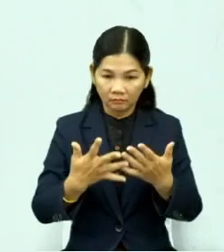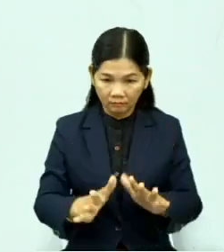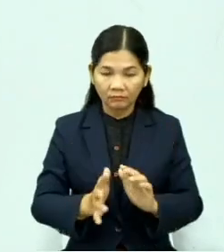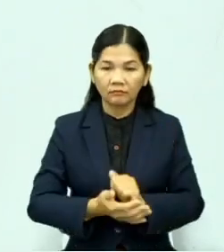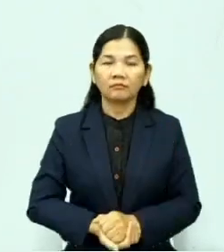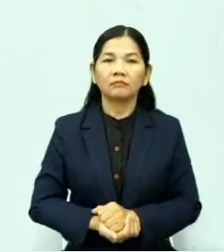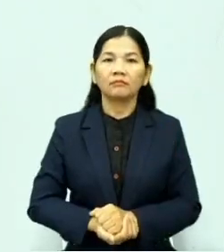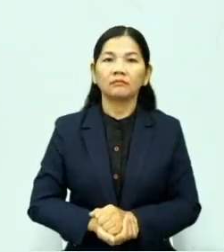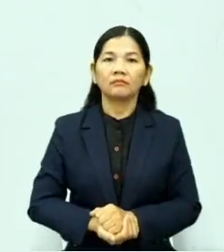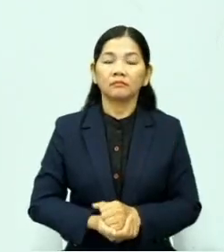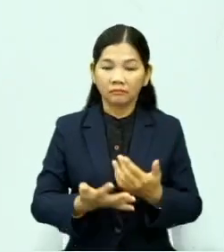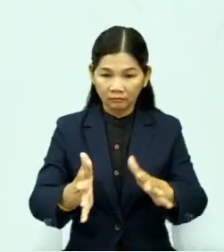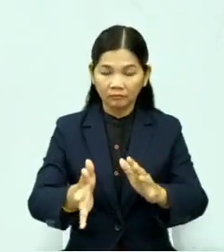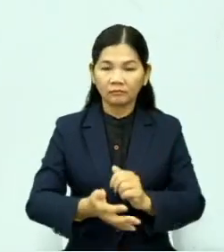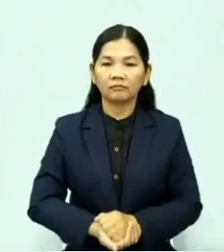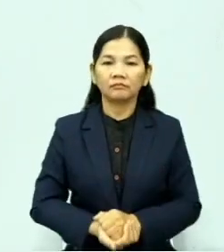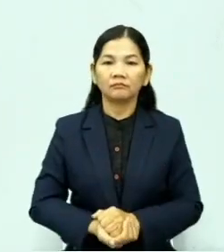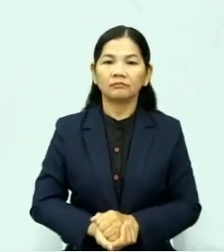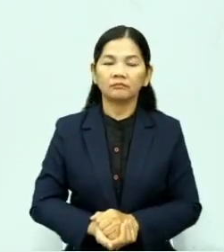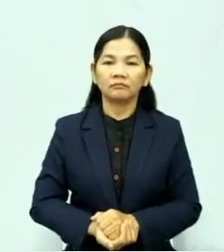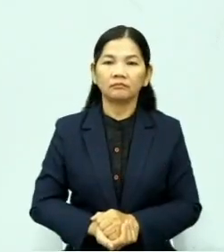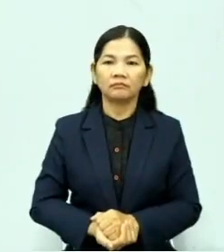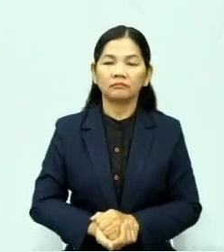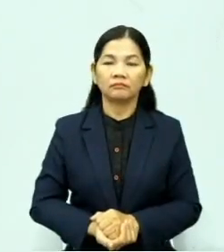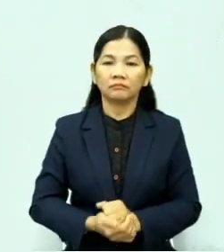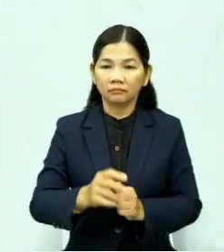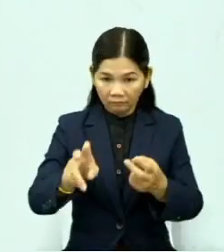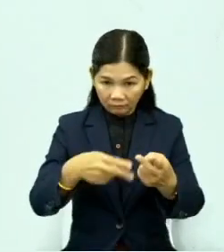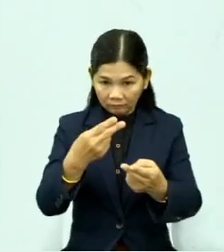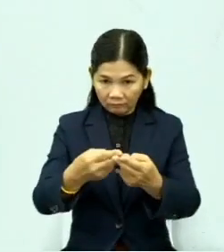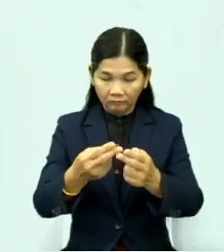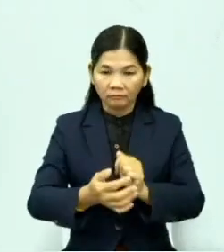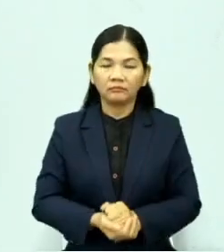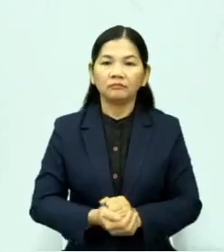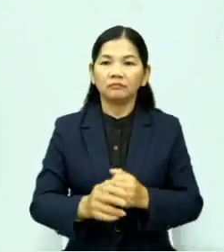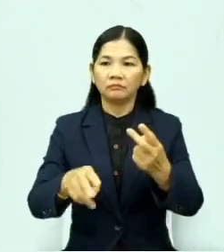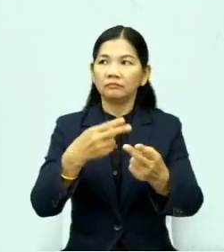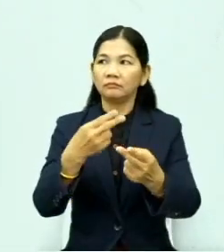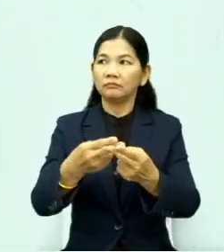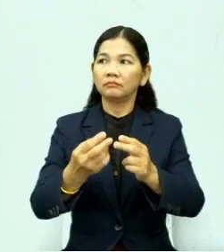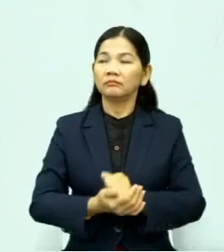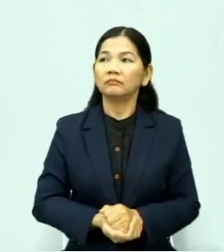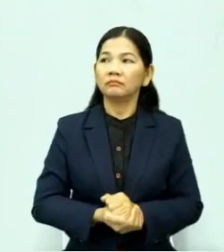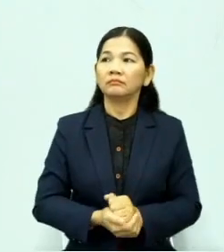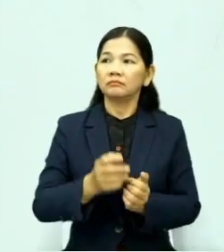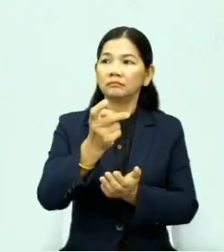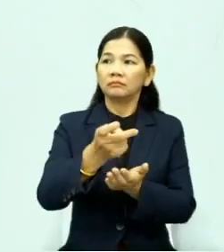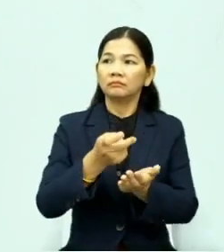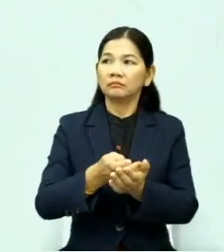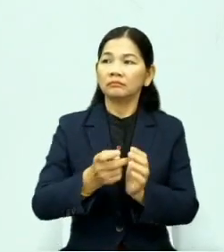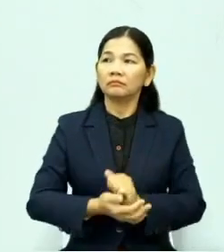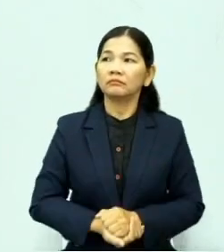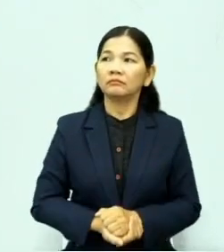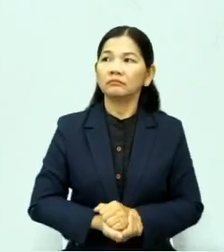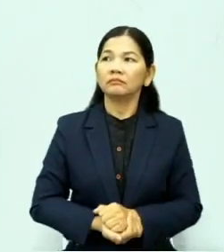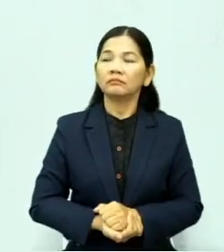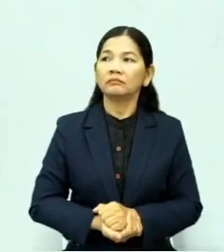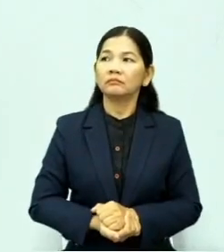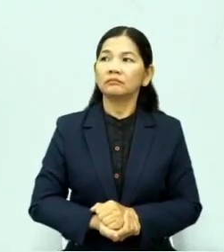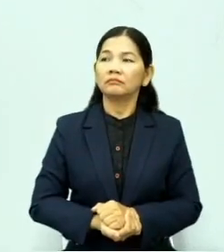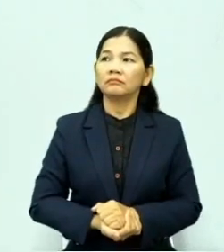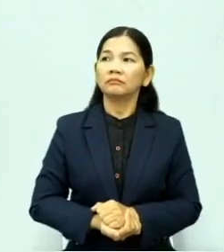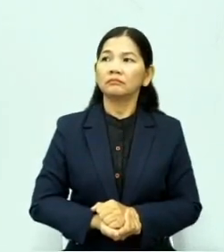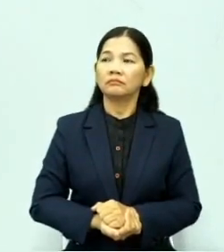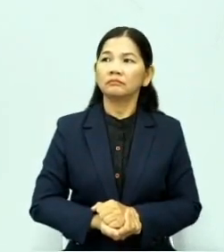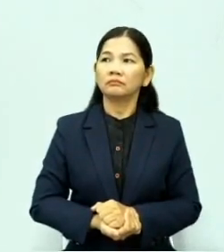rú chà rùi hai nó con nó chắc nhạc rú nông miên chùm lái nó có nhạc rú nông miên chùm lái chì cùm rú xùm rập con tặng ạc này chân con chăm